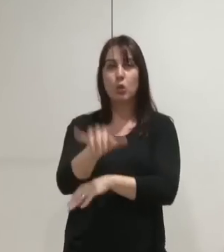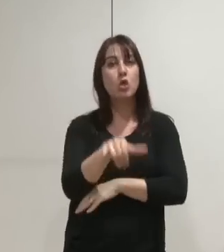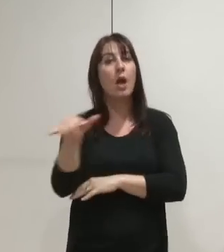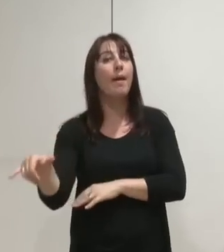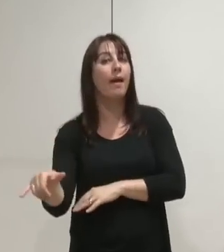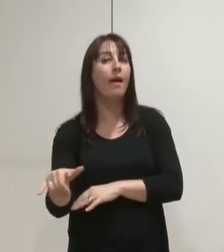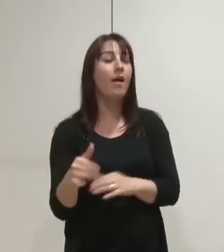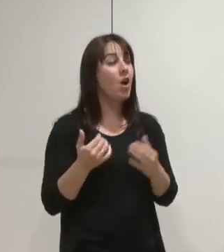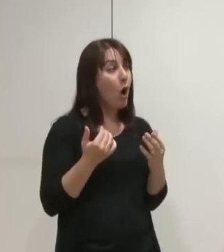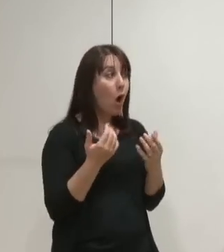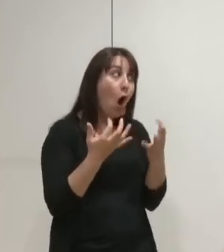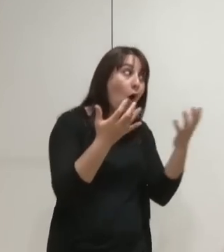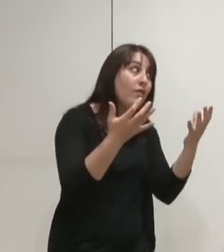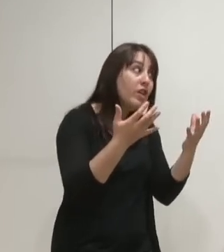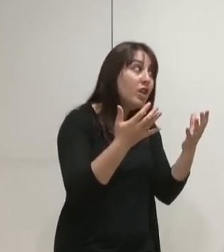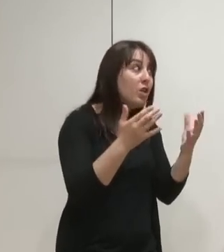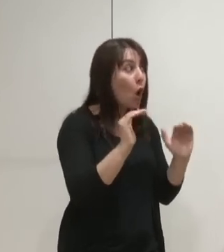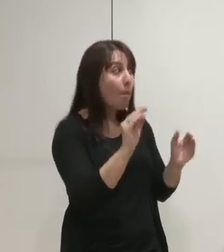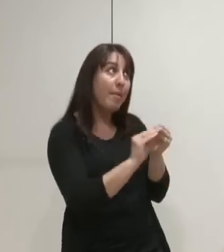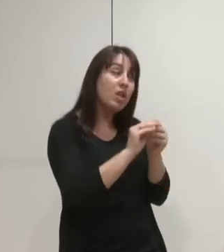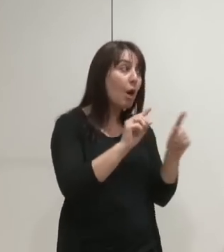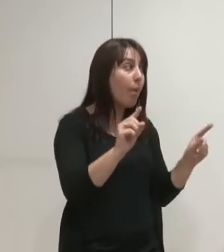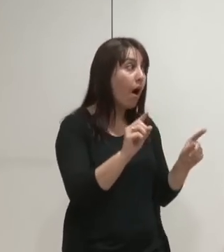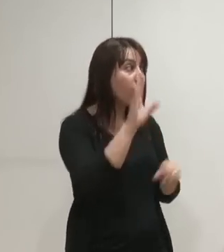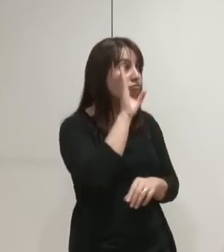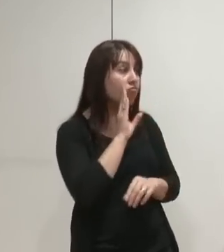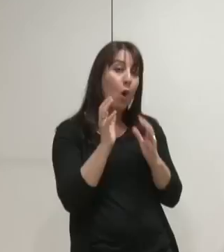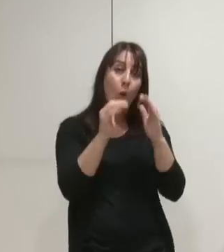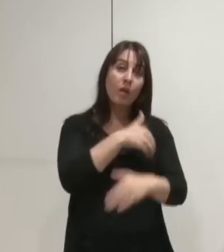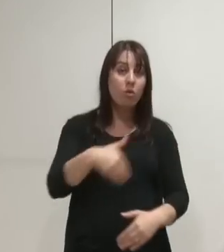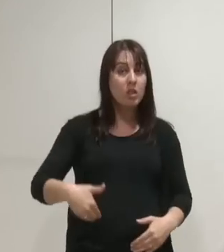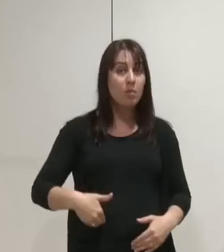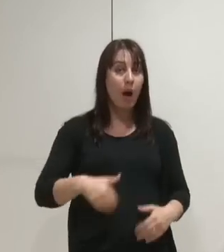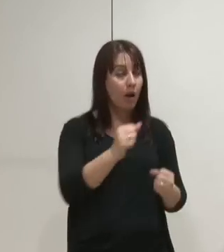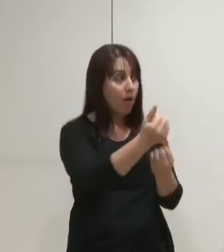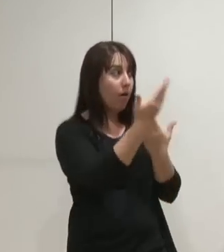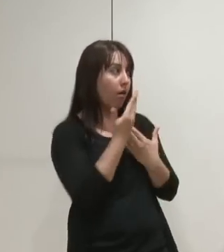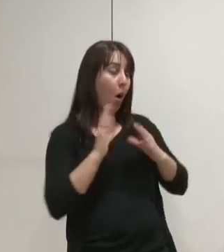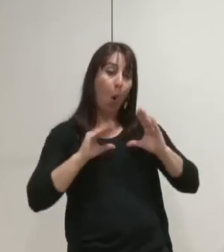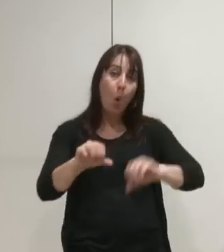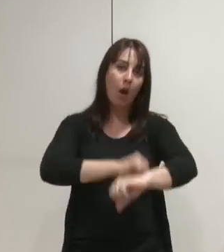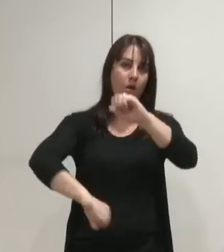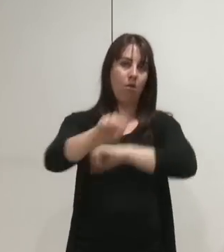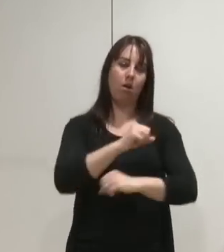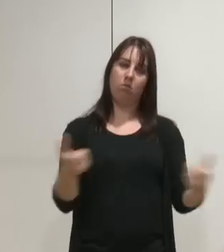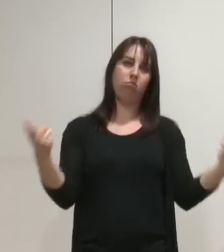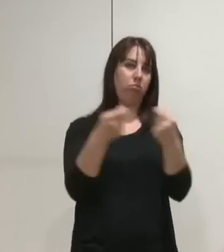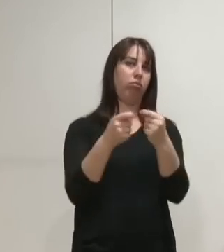formulons le souhait ce n'est pas trop demandé que les délibération du conseil municipal soit effectivement appliqué et mise en